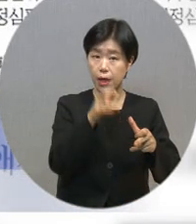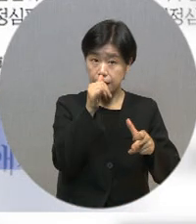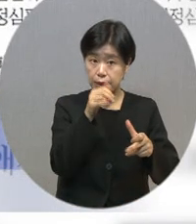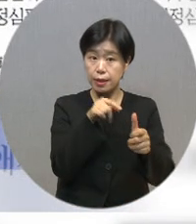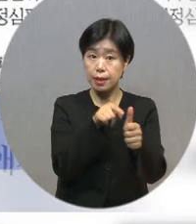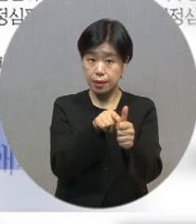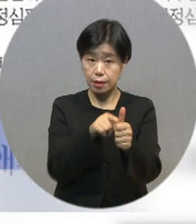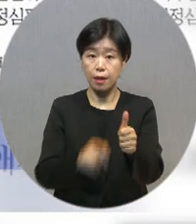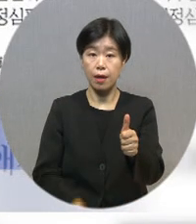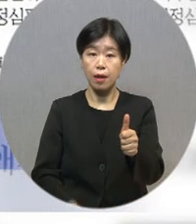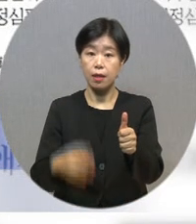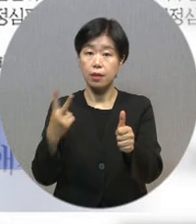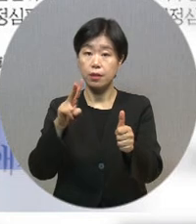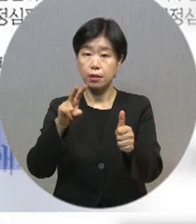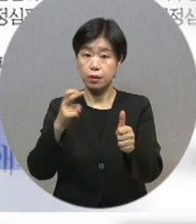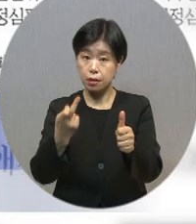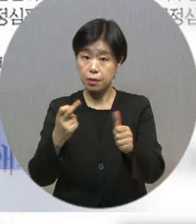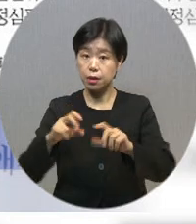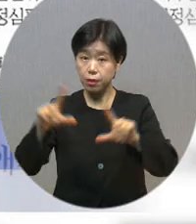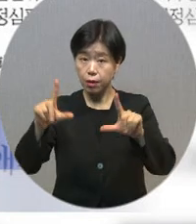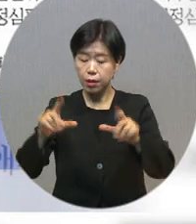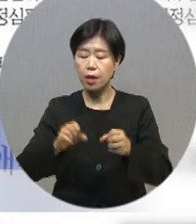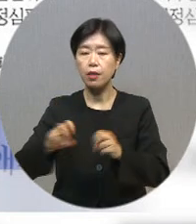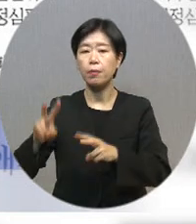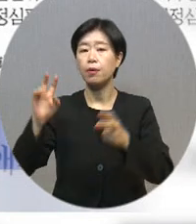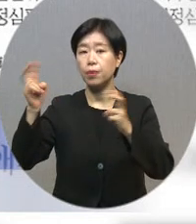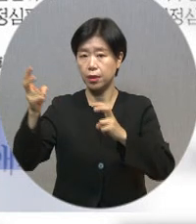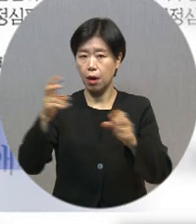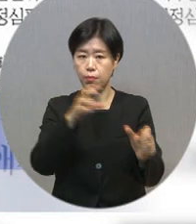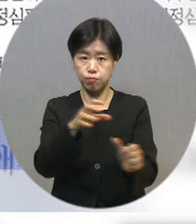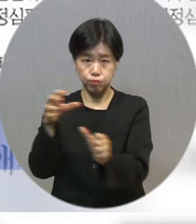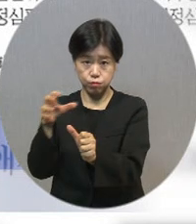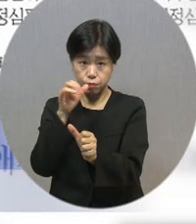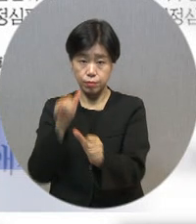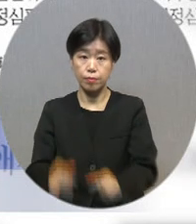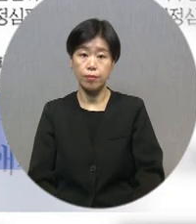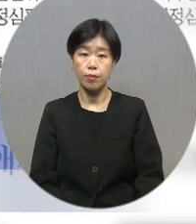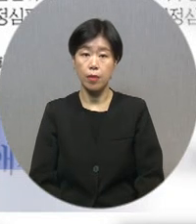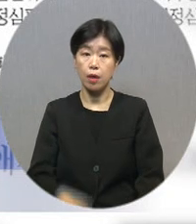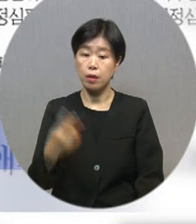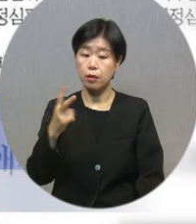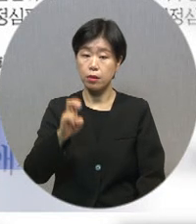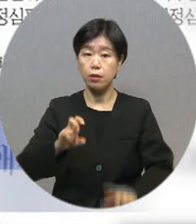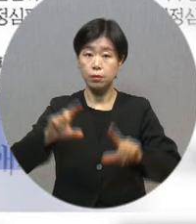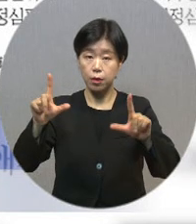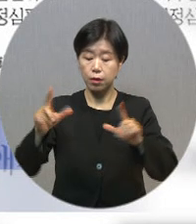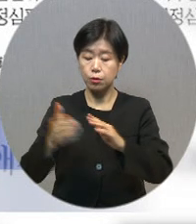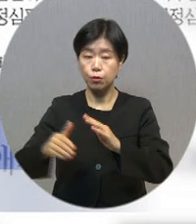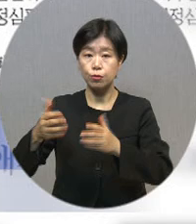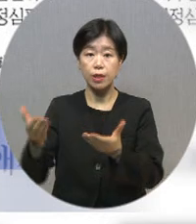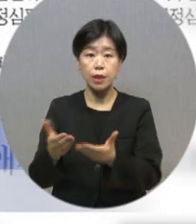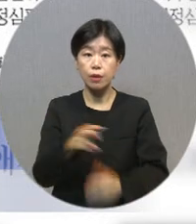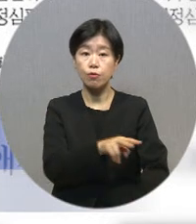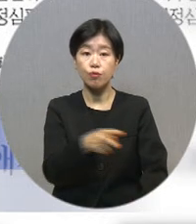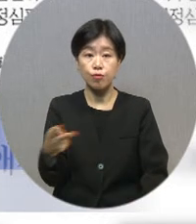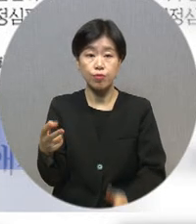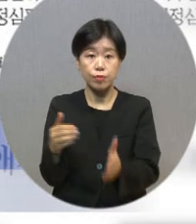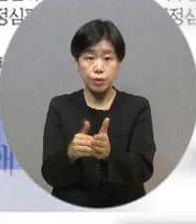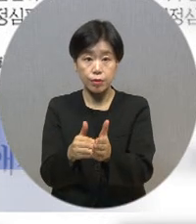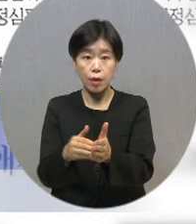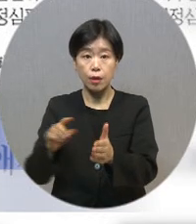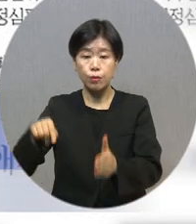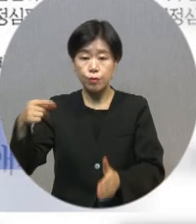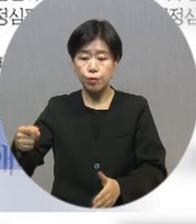고용으로 지난 2012년 택배 회사에 채용됐고 2020년 정규직으로 전환된 이후 회사측으로부터